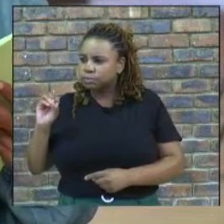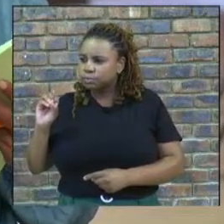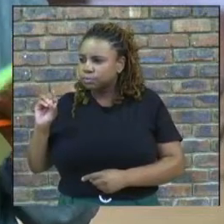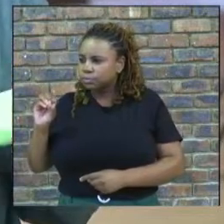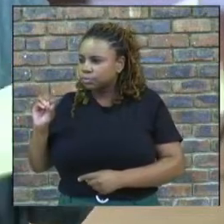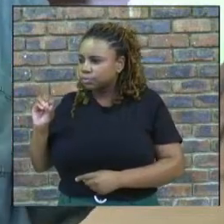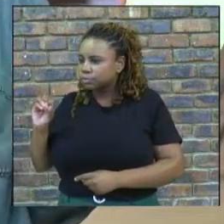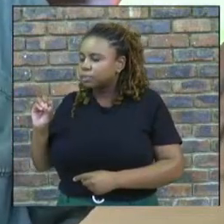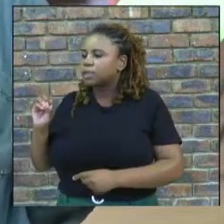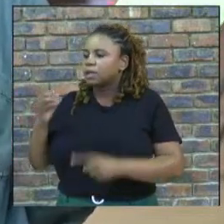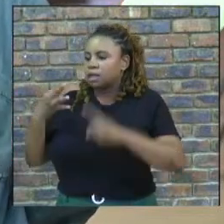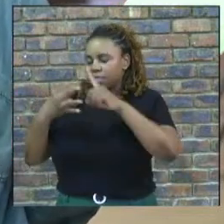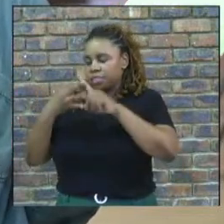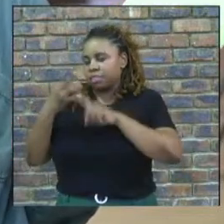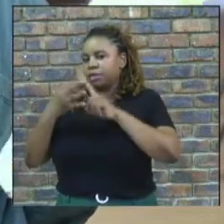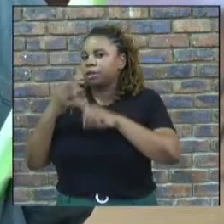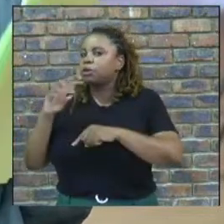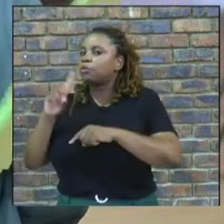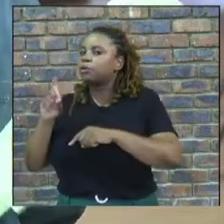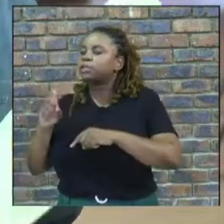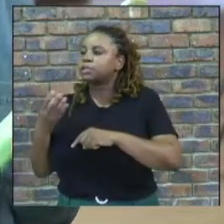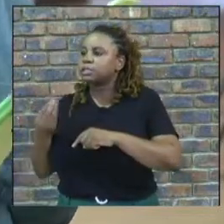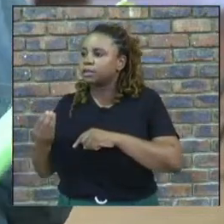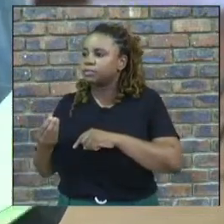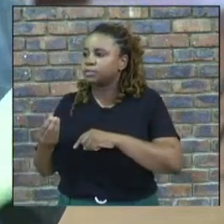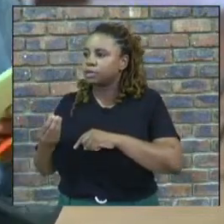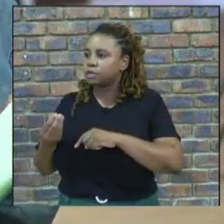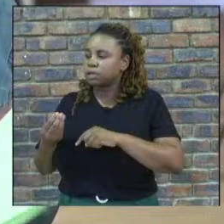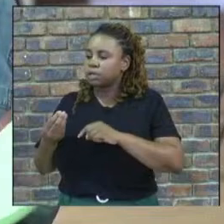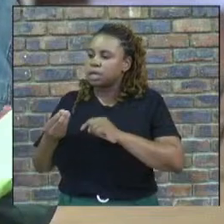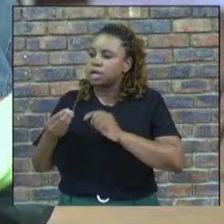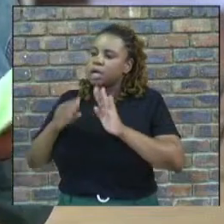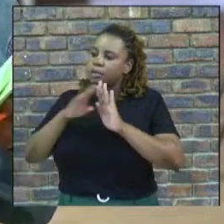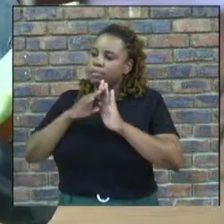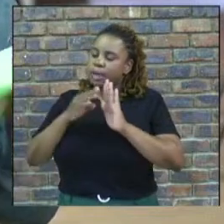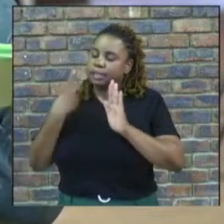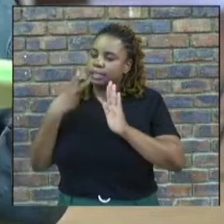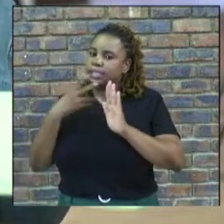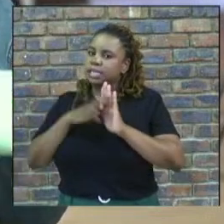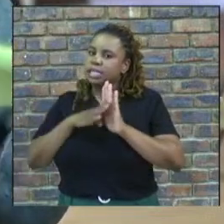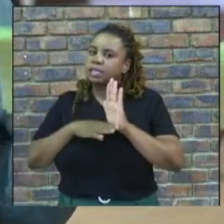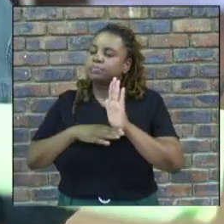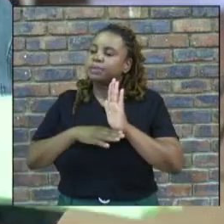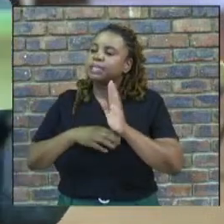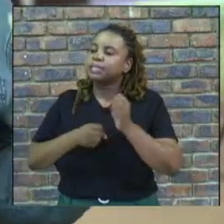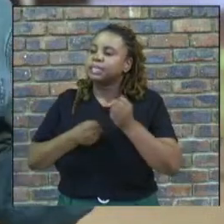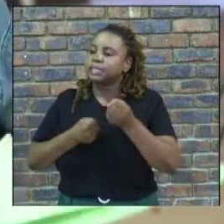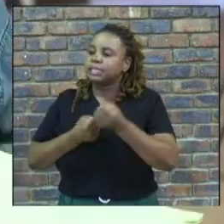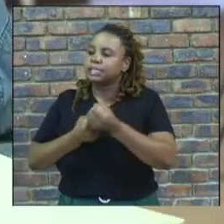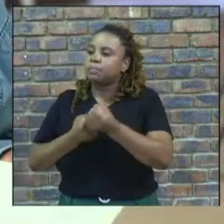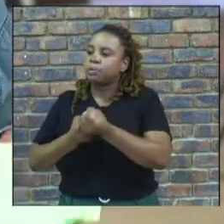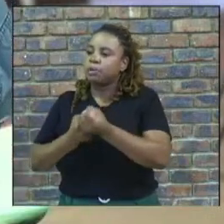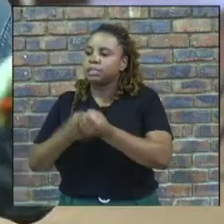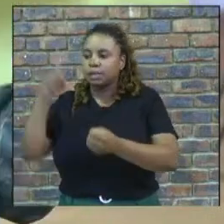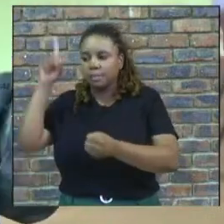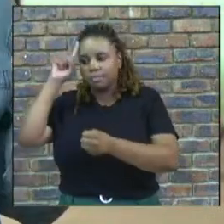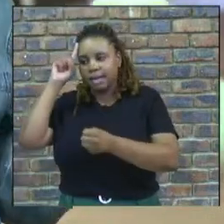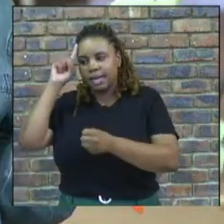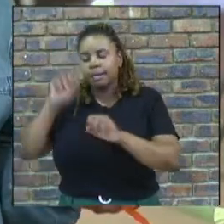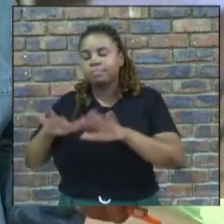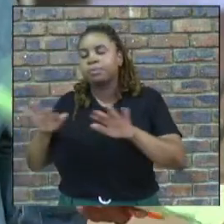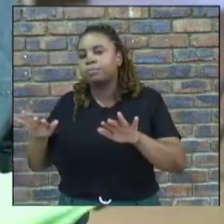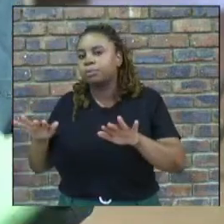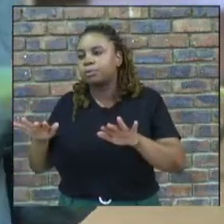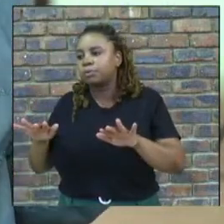Ngiyabona ibill mayenziwa ithi izo support umuntu omnyama. I believe ukuthi kune bill na before ebekade